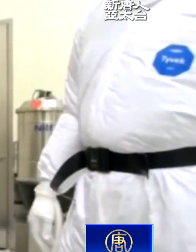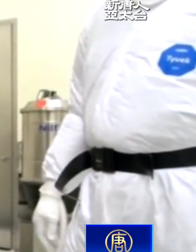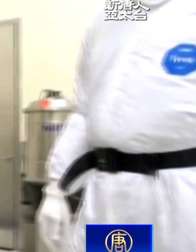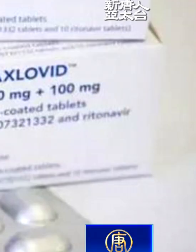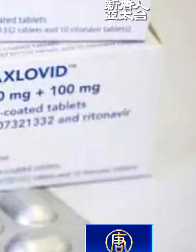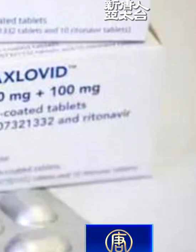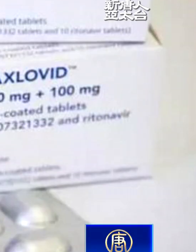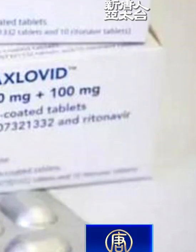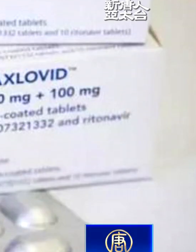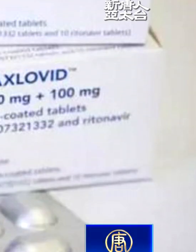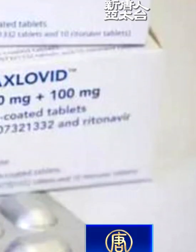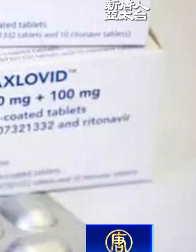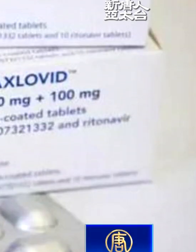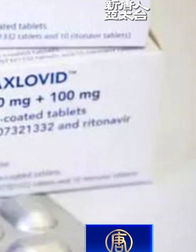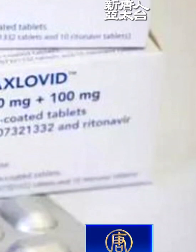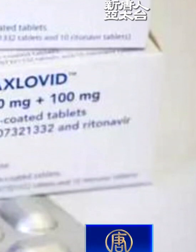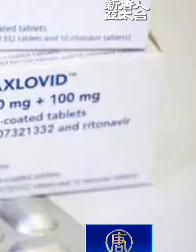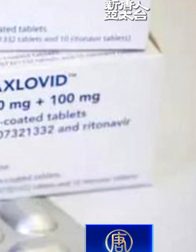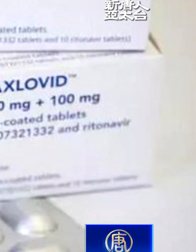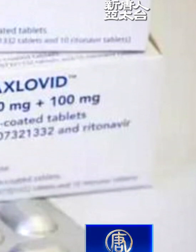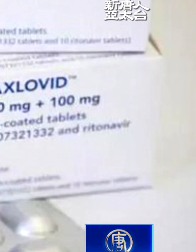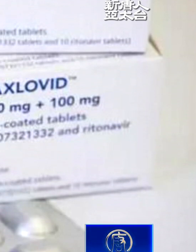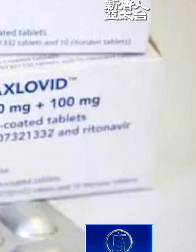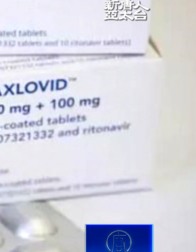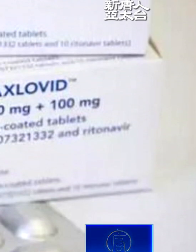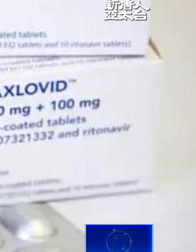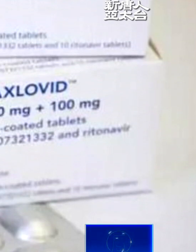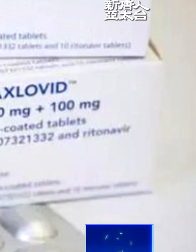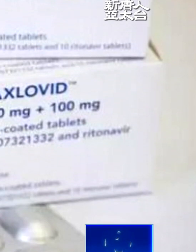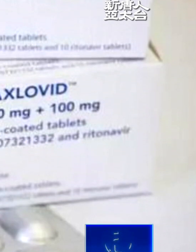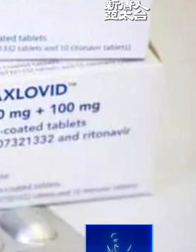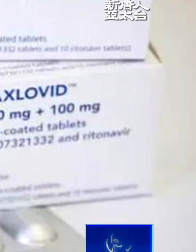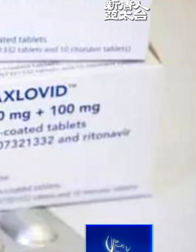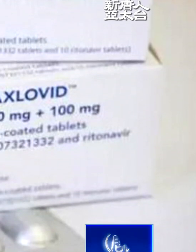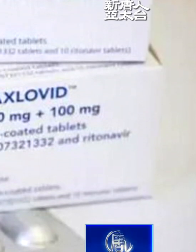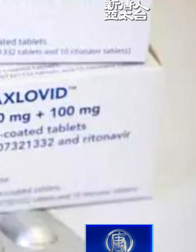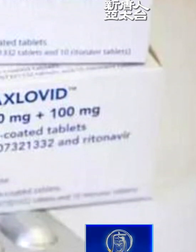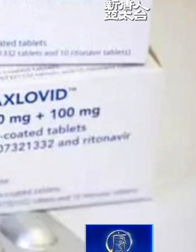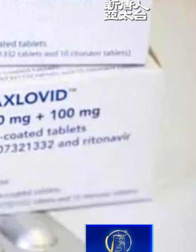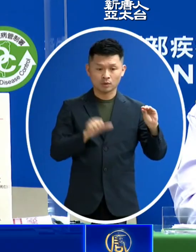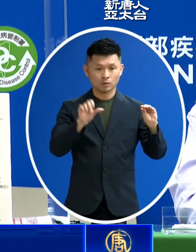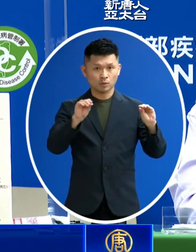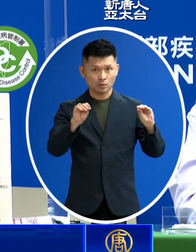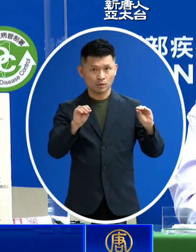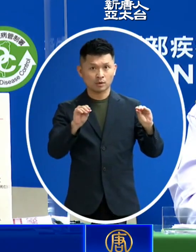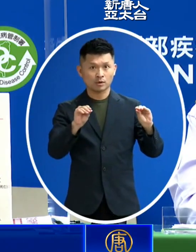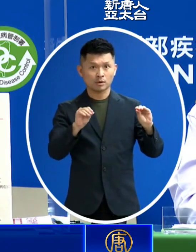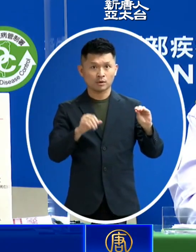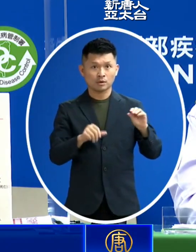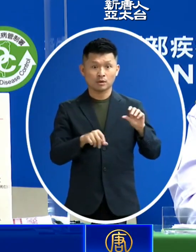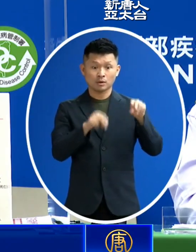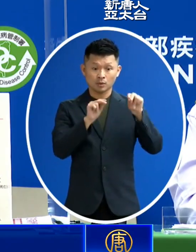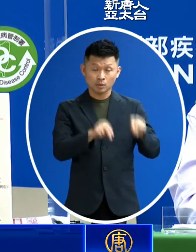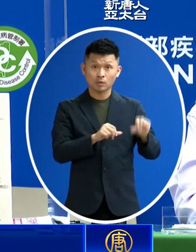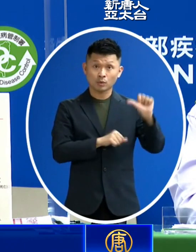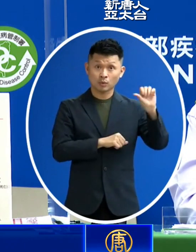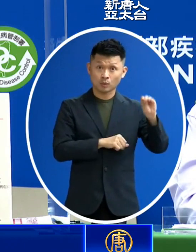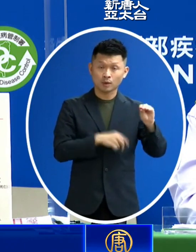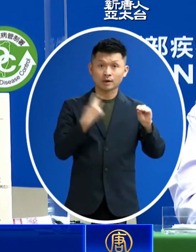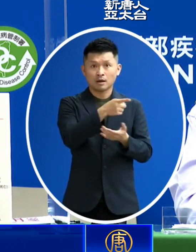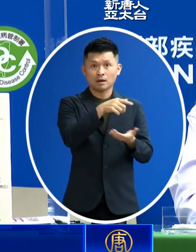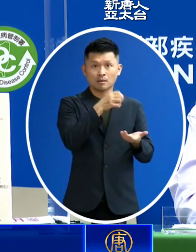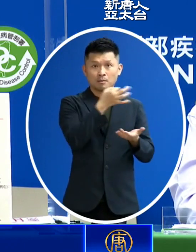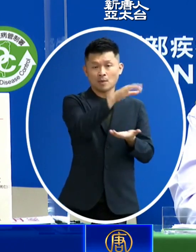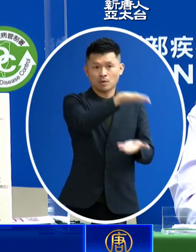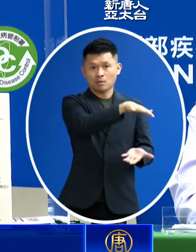为辉瑞口服药使用的限制多，所以有另外增购默沙东口服药。 50,000的合约加上50,000的开